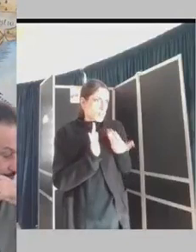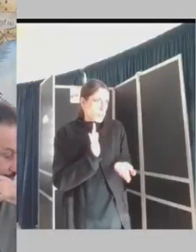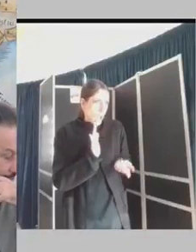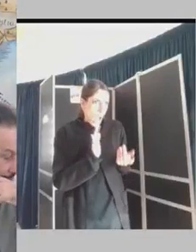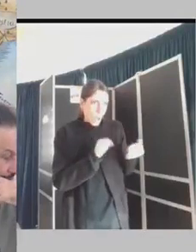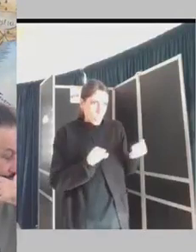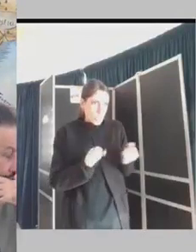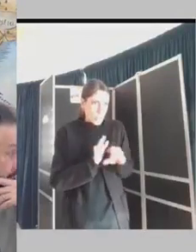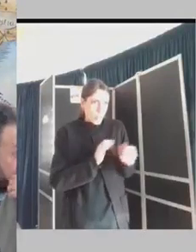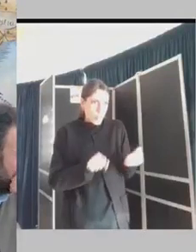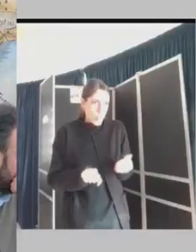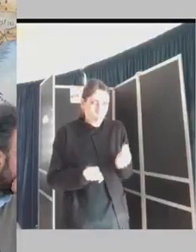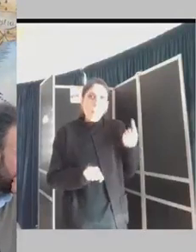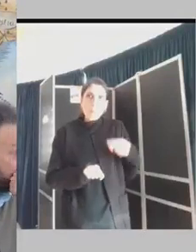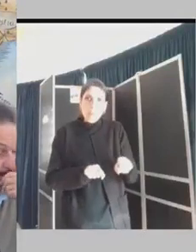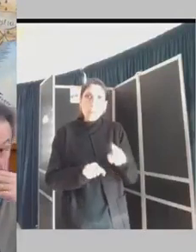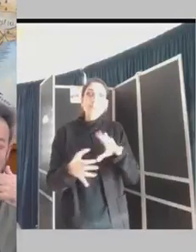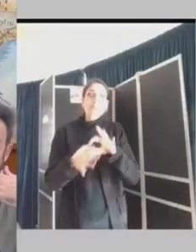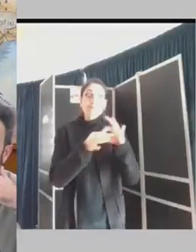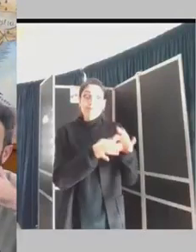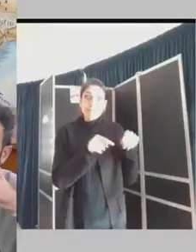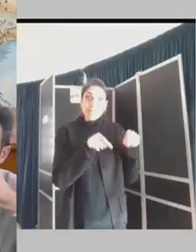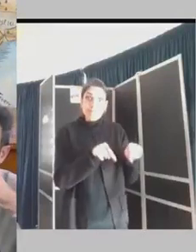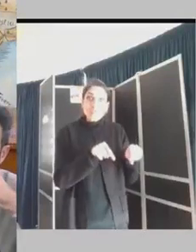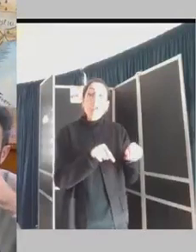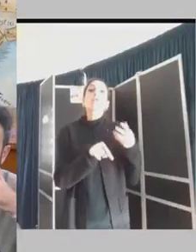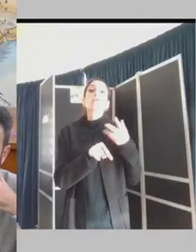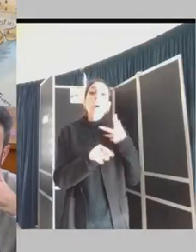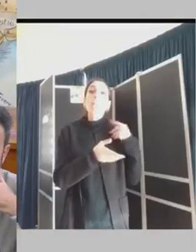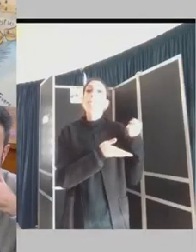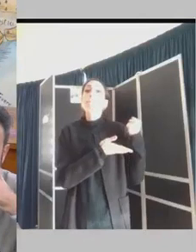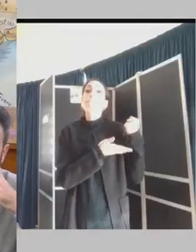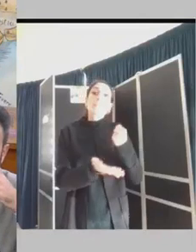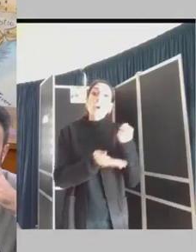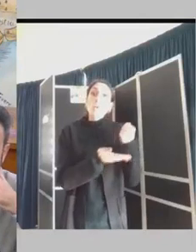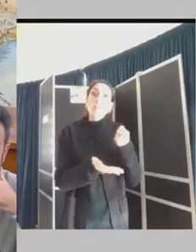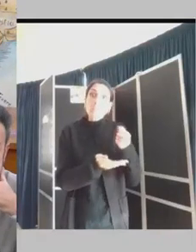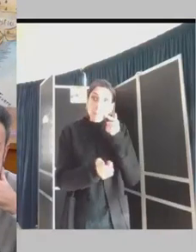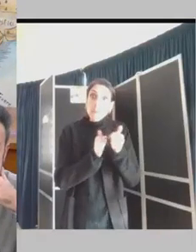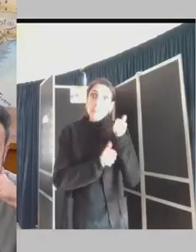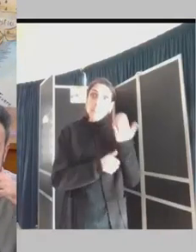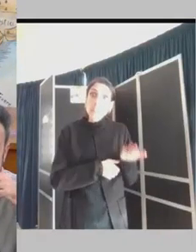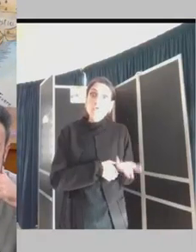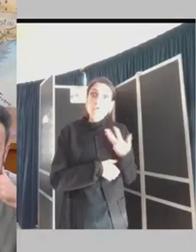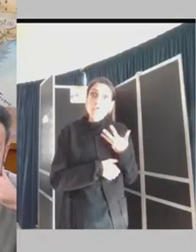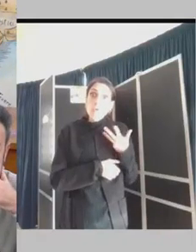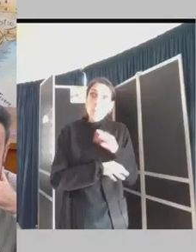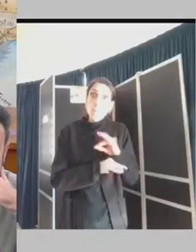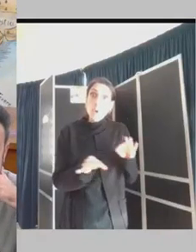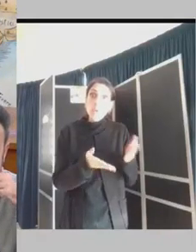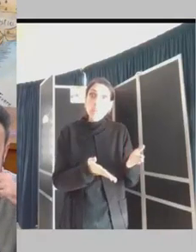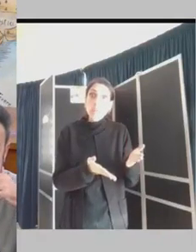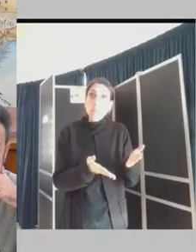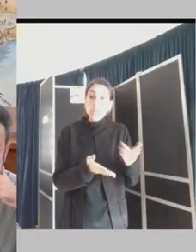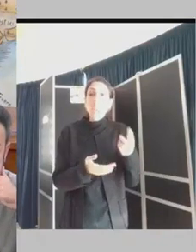Lo condivido molto quello che diceva il consigliere Bellassai, mi è piaciuta molto la sua relazione oggi, consigliere.